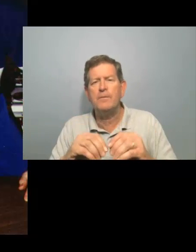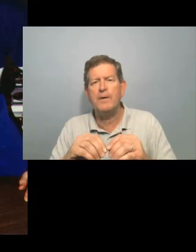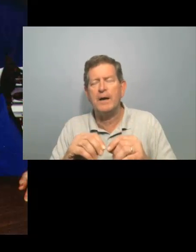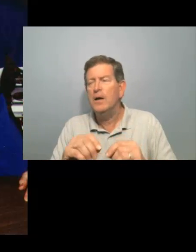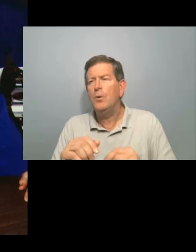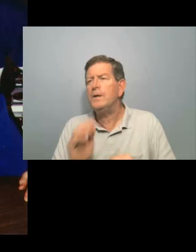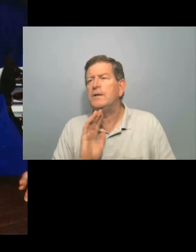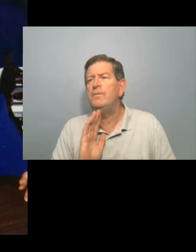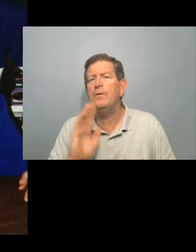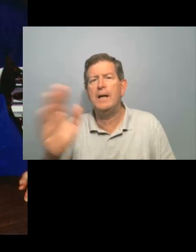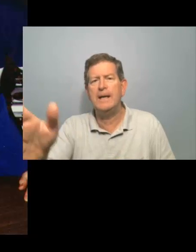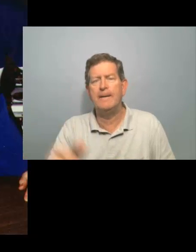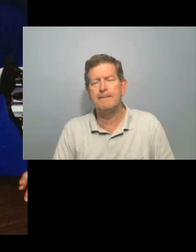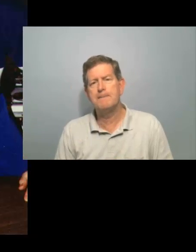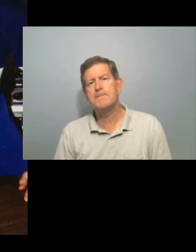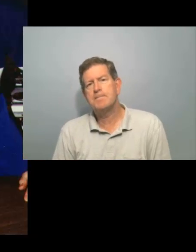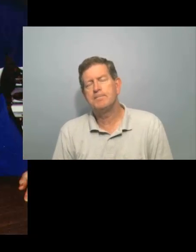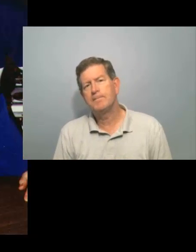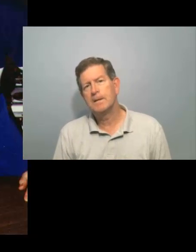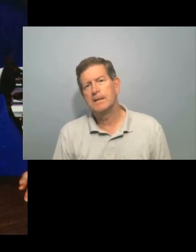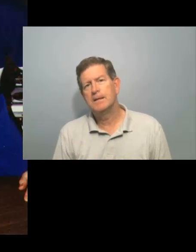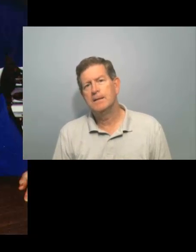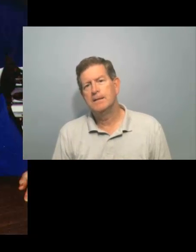Qu'est-ce qu'il veut faire? Où est-ce qu'il veut aller?